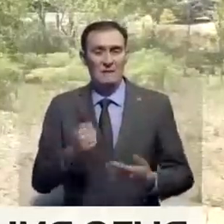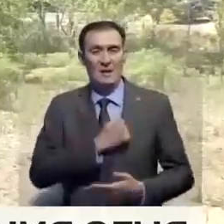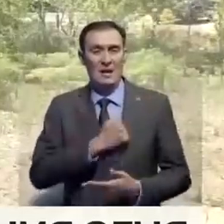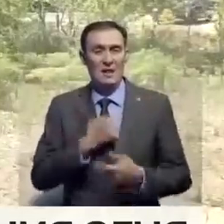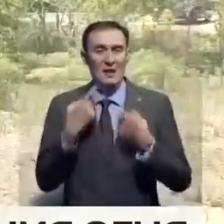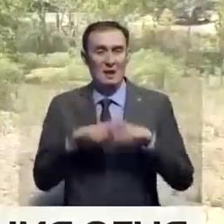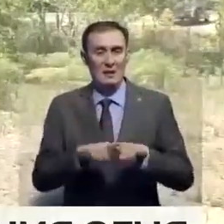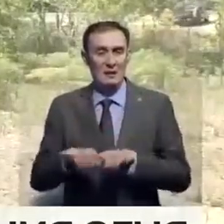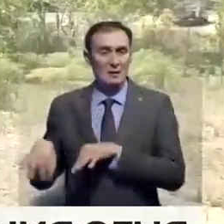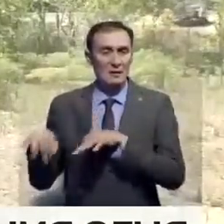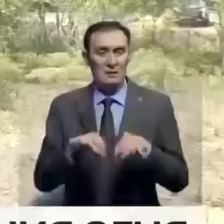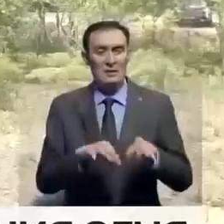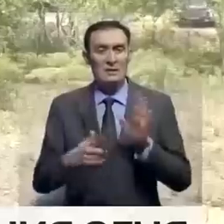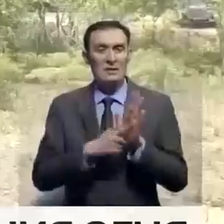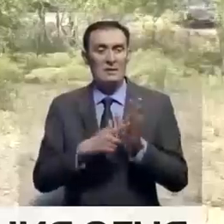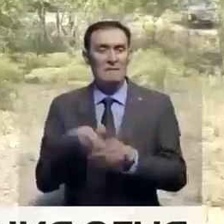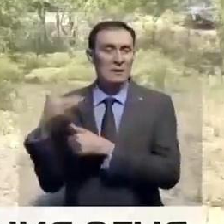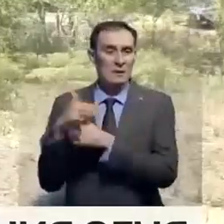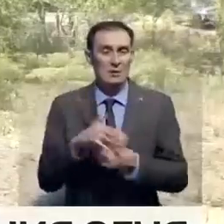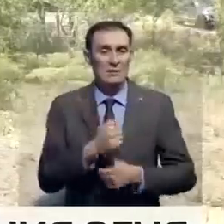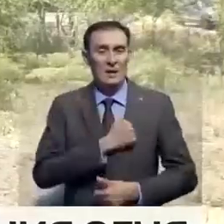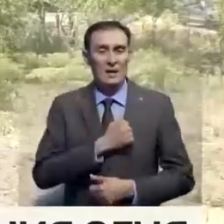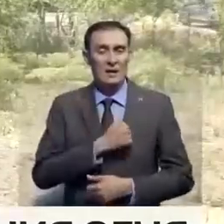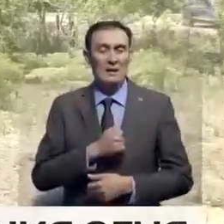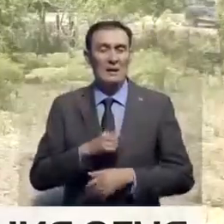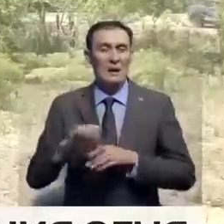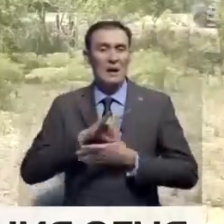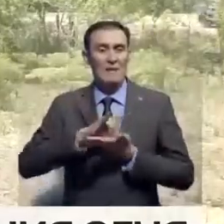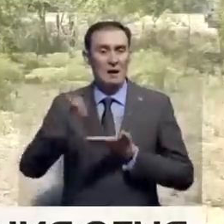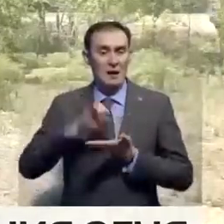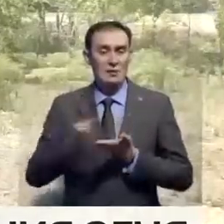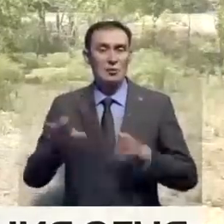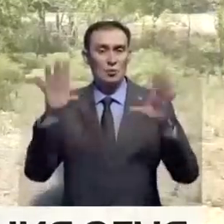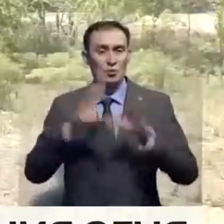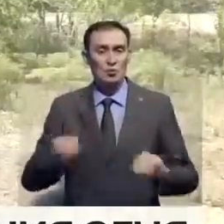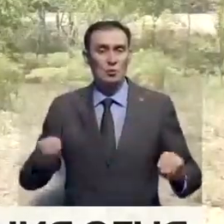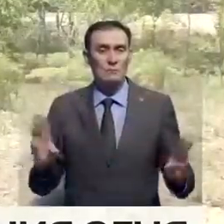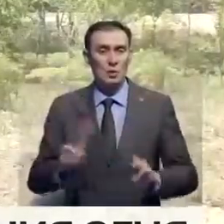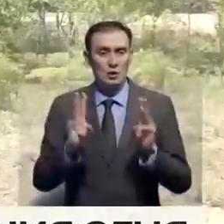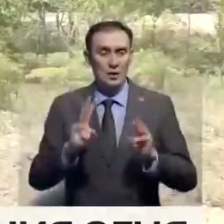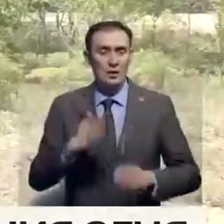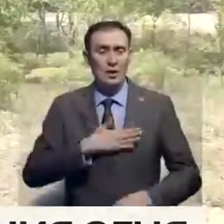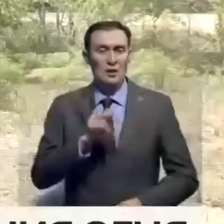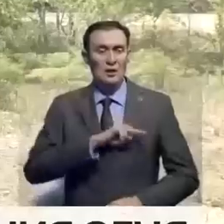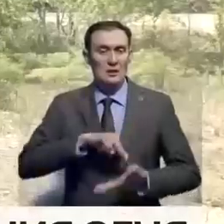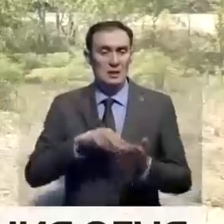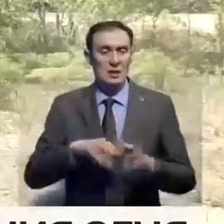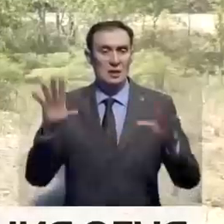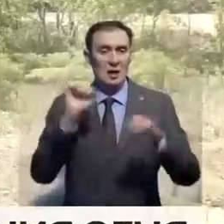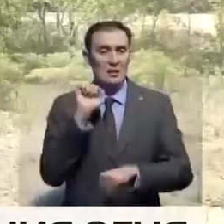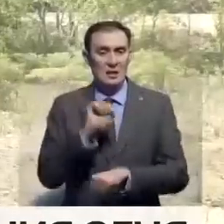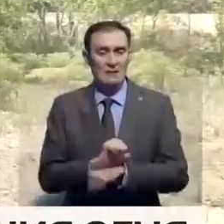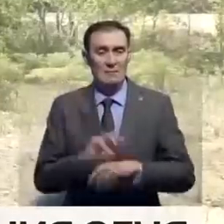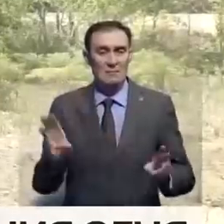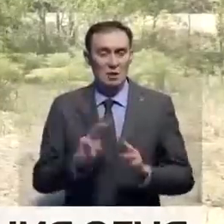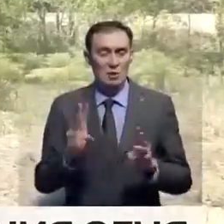техники чем летательных аппаратов армейской авиации проводят мероприятия по тушению пожара Наша задача остановить пожар